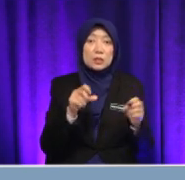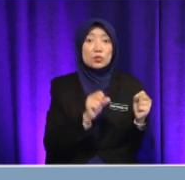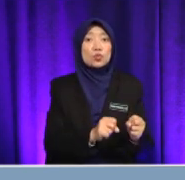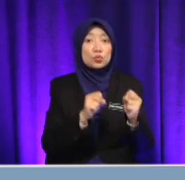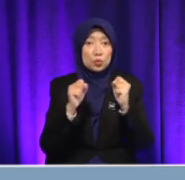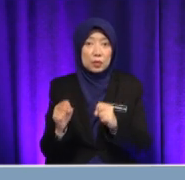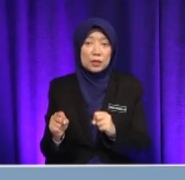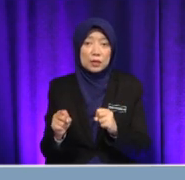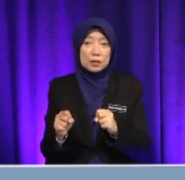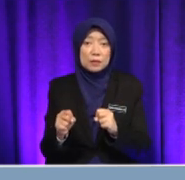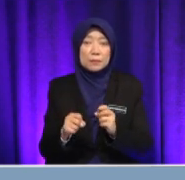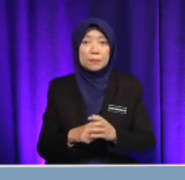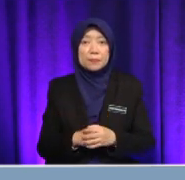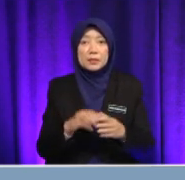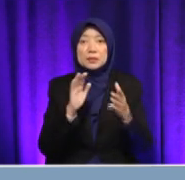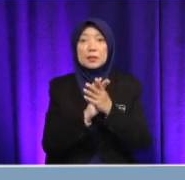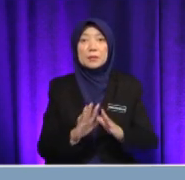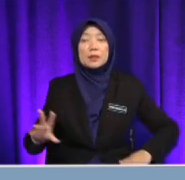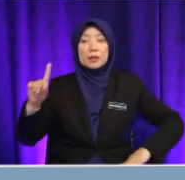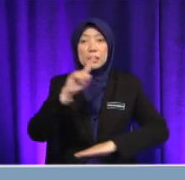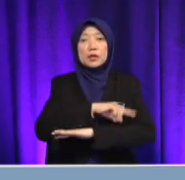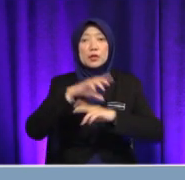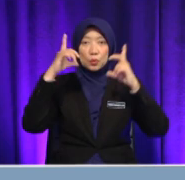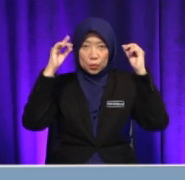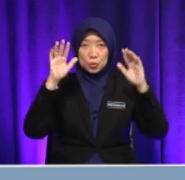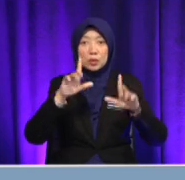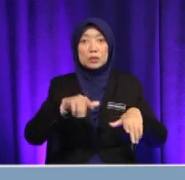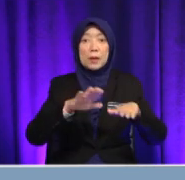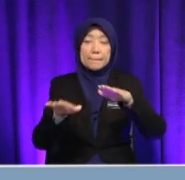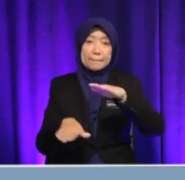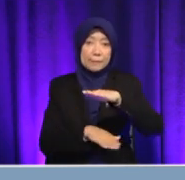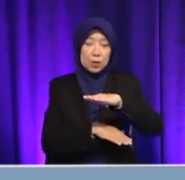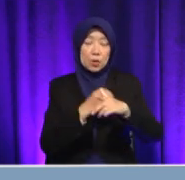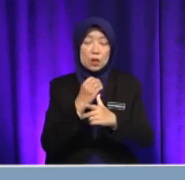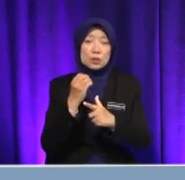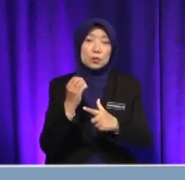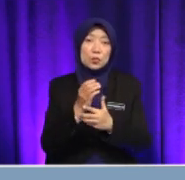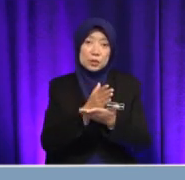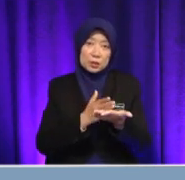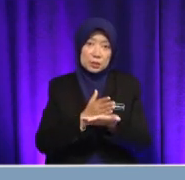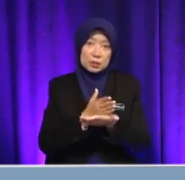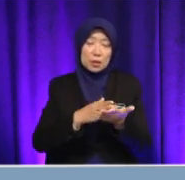dia susu diletakkan di bawah Tengah kemudian